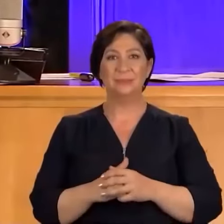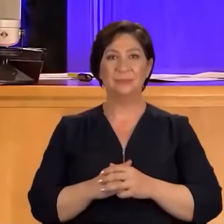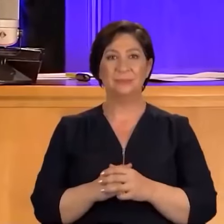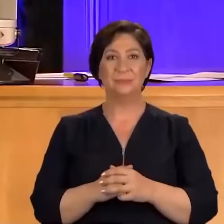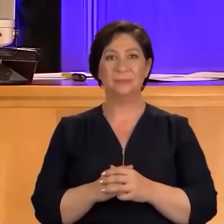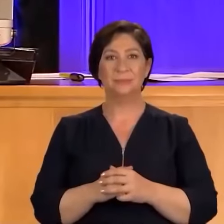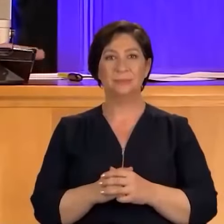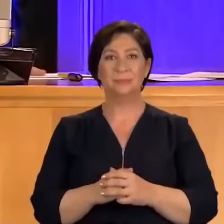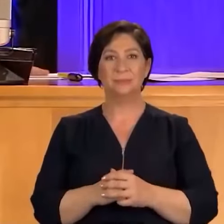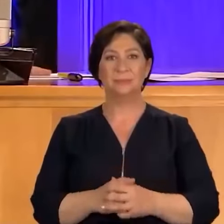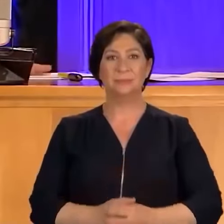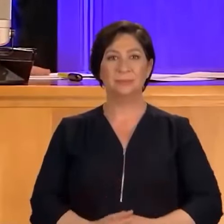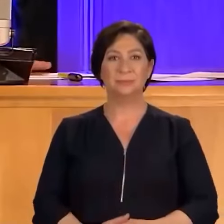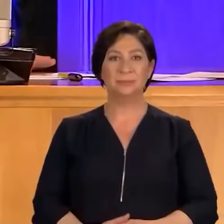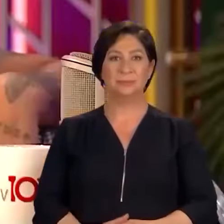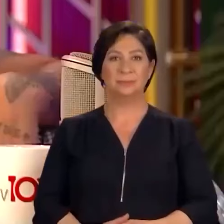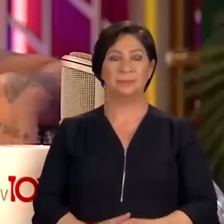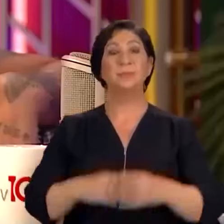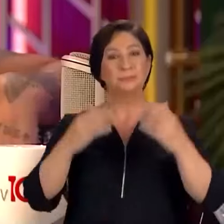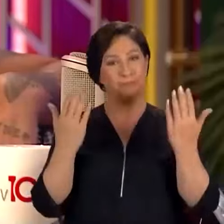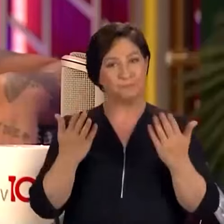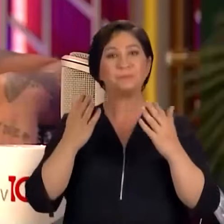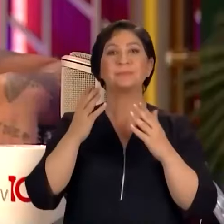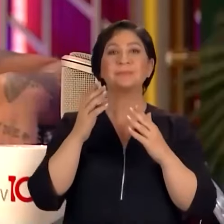de televizyondan hatırladığı kadarıyla. Ve ben